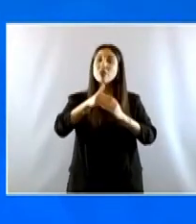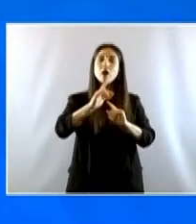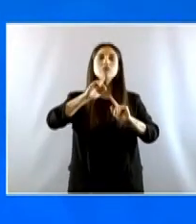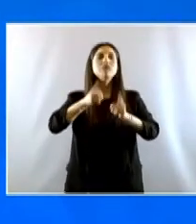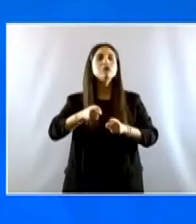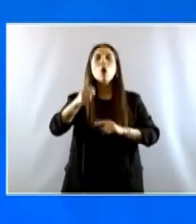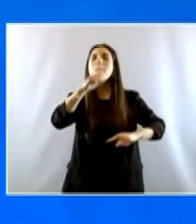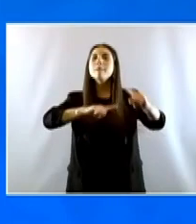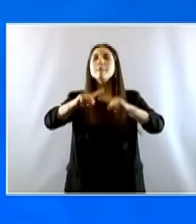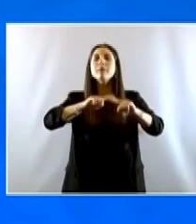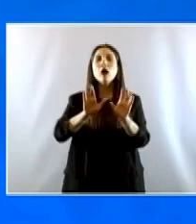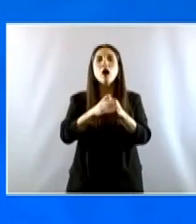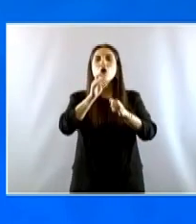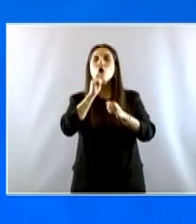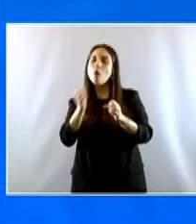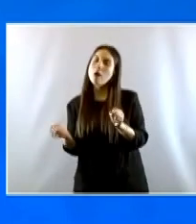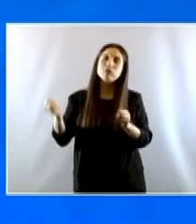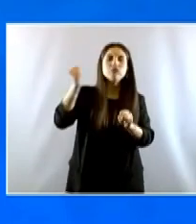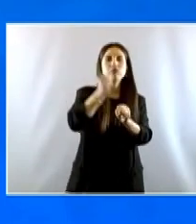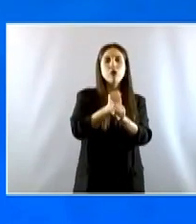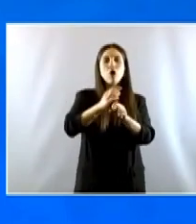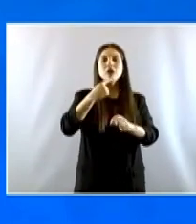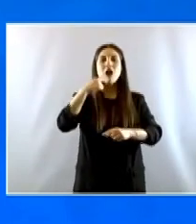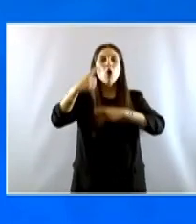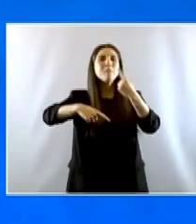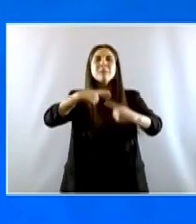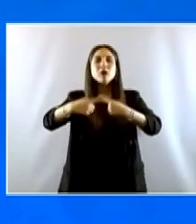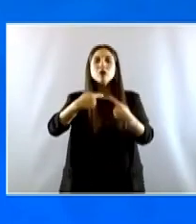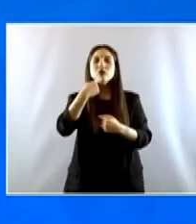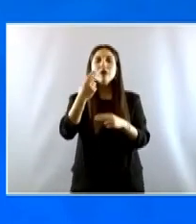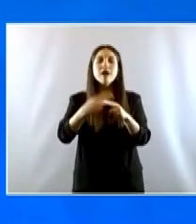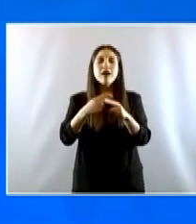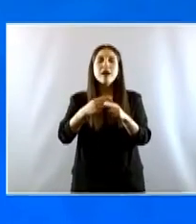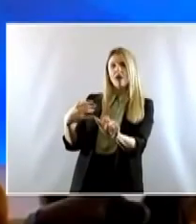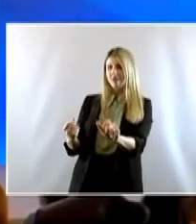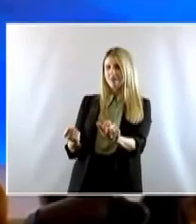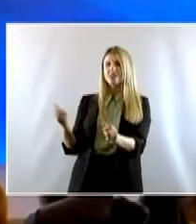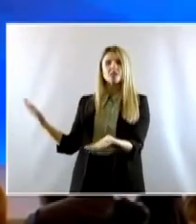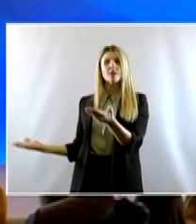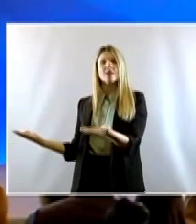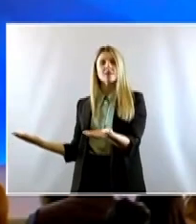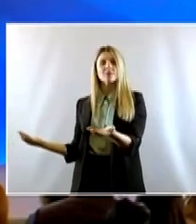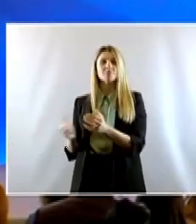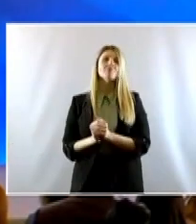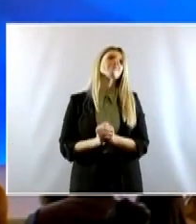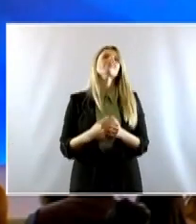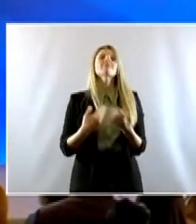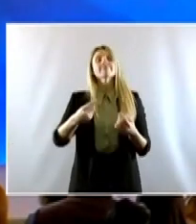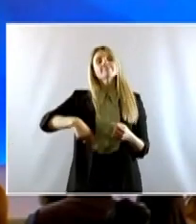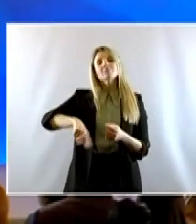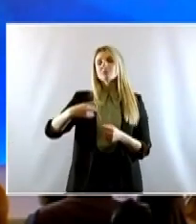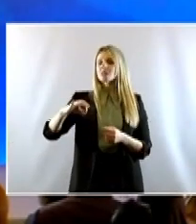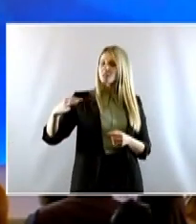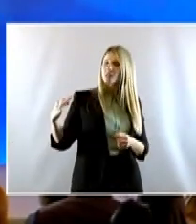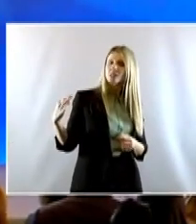και κάλεσε τους πολίτες να θυμηθούν και να συγκρίνουν. Είπε ακόμη πως ματαιοπονούν όσοι πιστεύουν ότι θα υπάρξει δεύτερη φορά